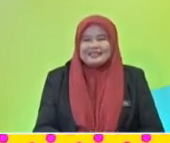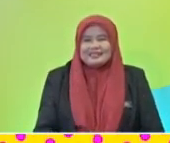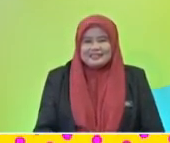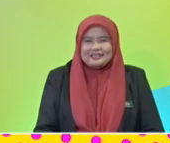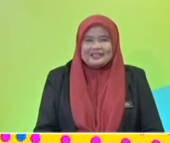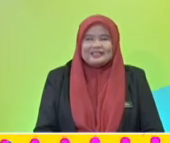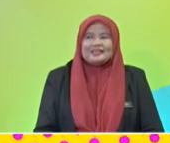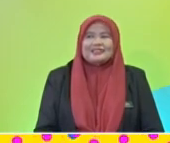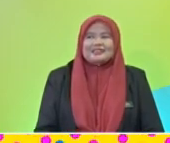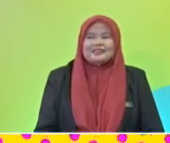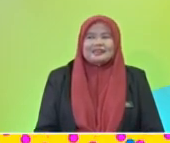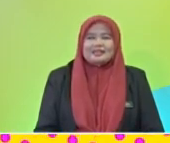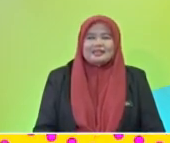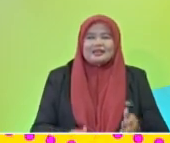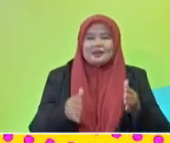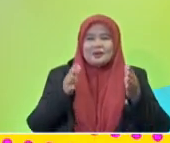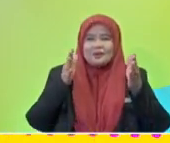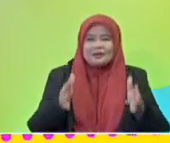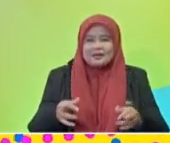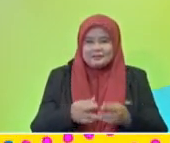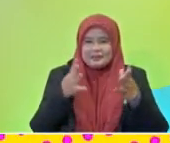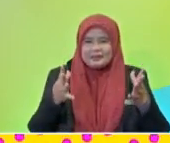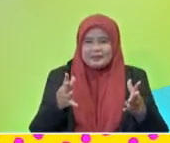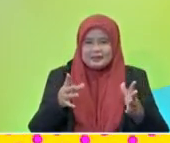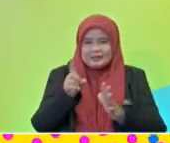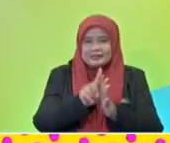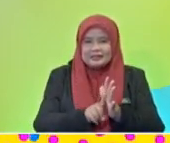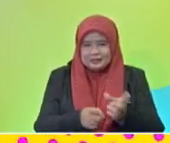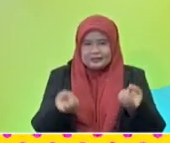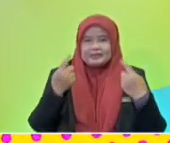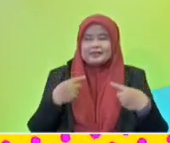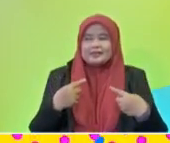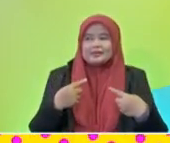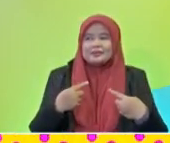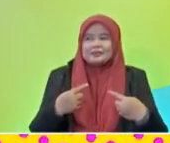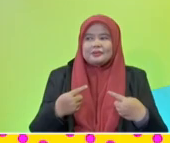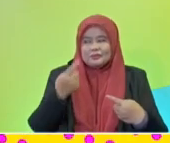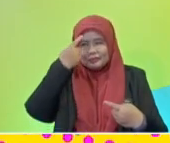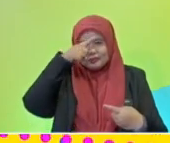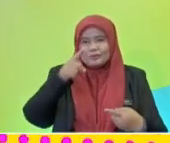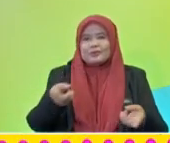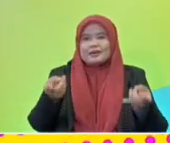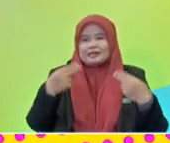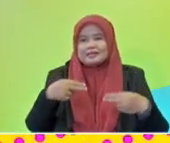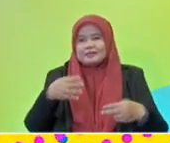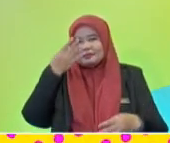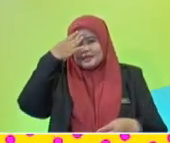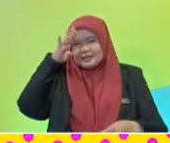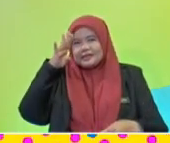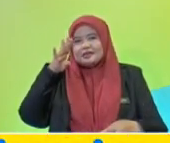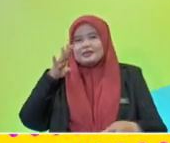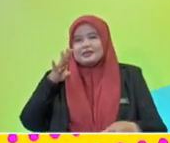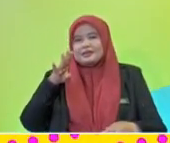ha plastik silakan orang ramai diundang untuk hadir bagi